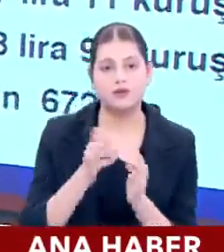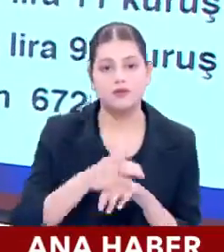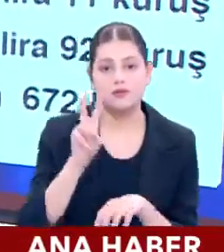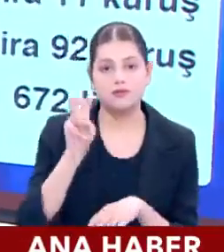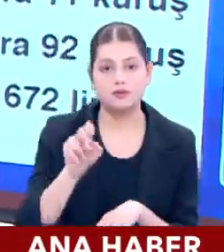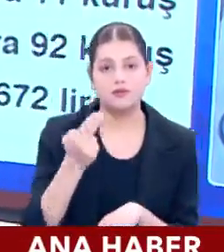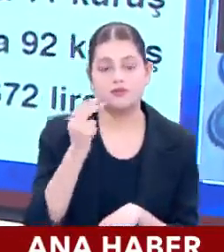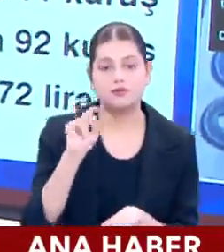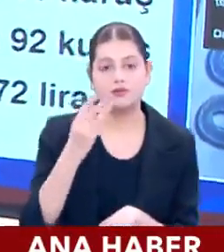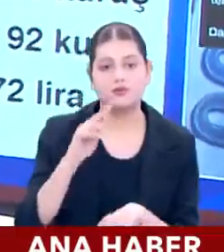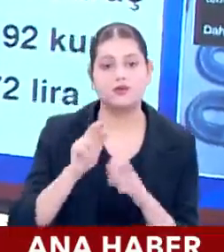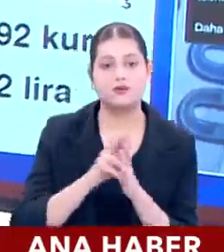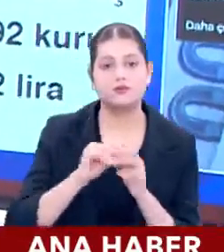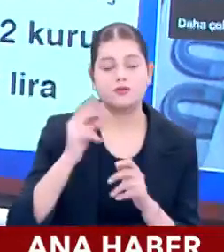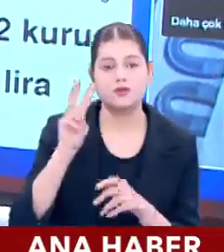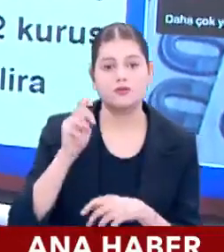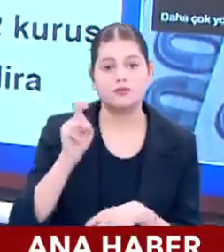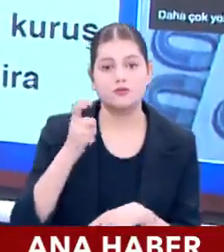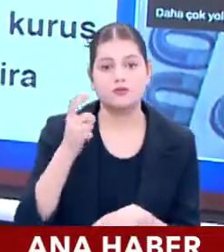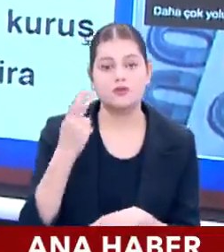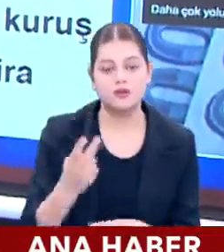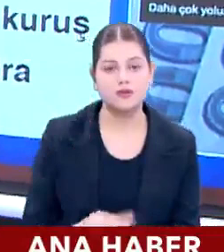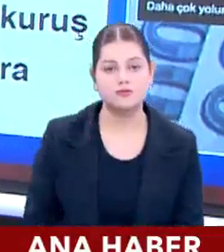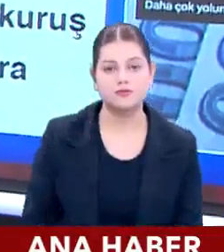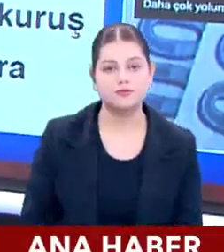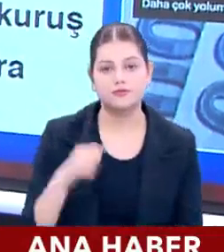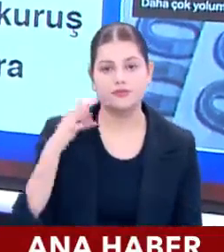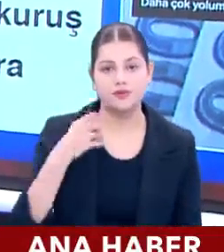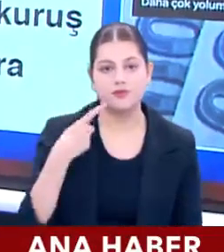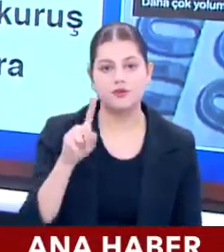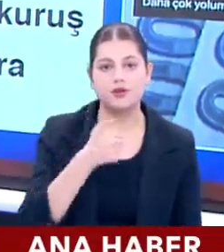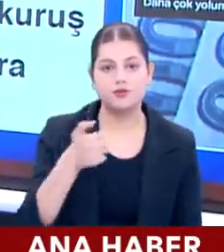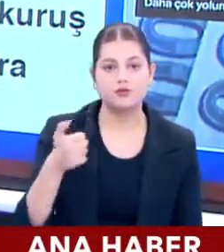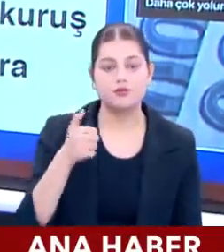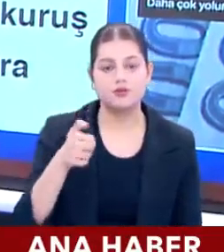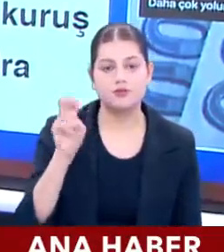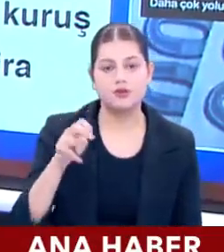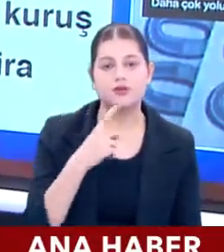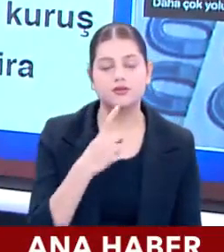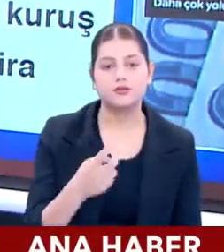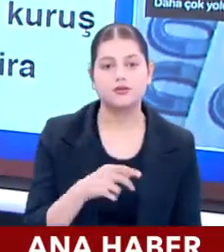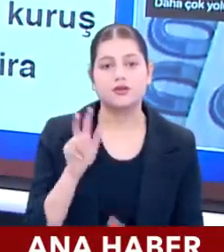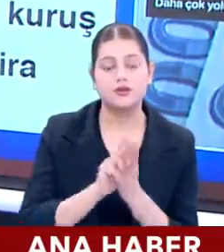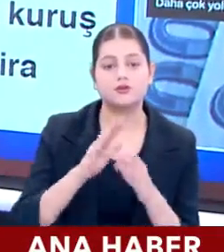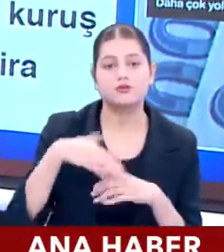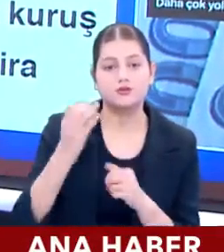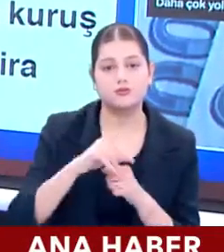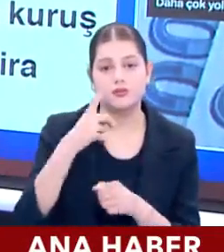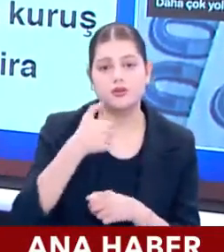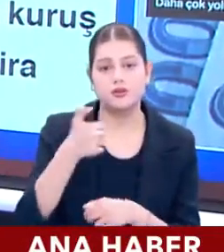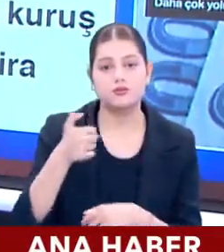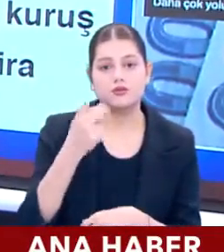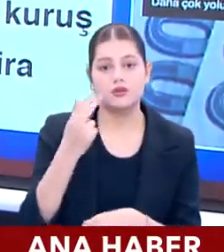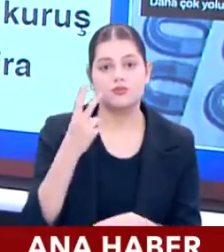28 lira 74 kuruş karar sonrası 28 lira 92 kuruş altın 1668 lira karar sonrası